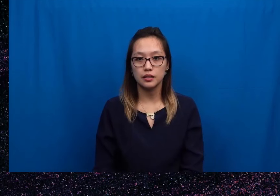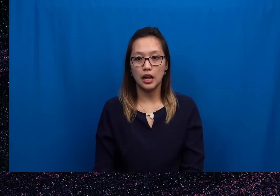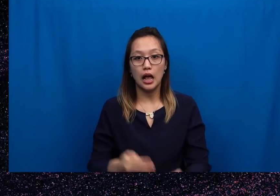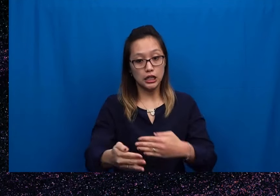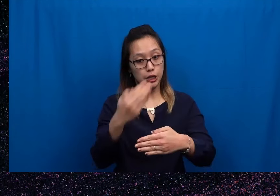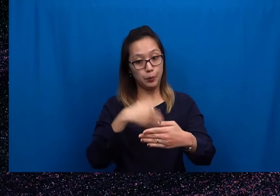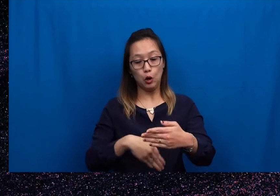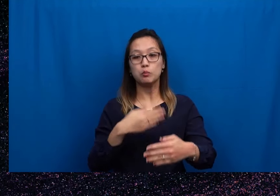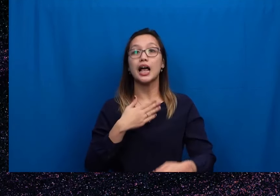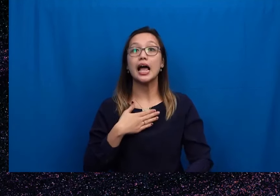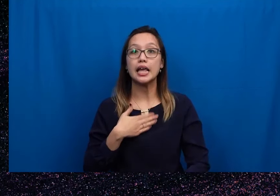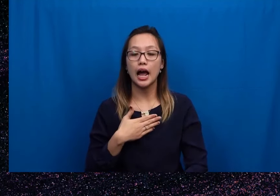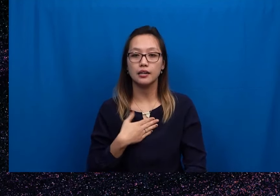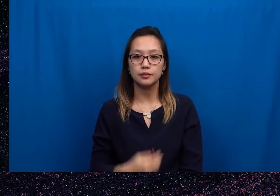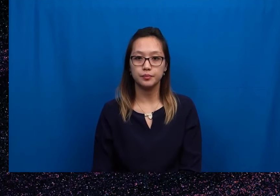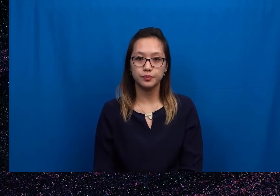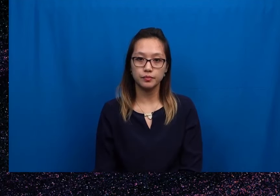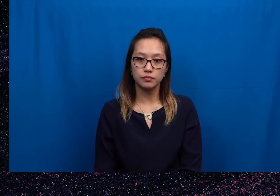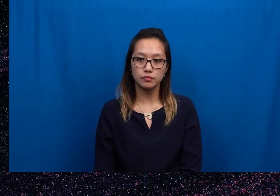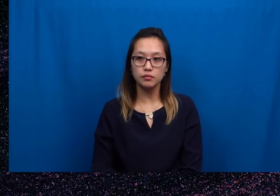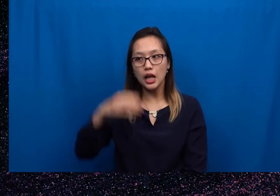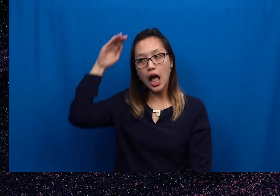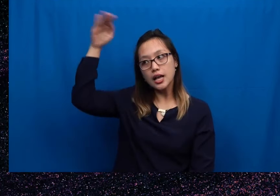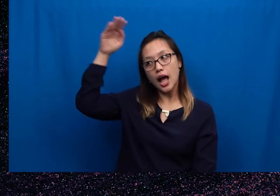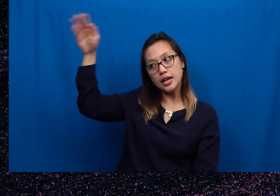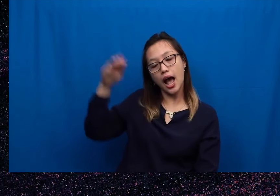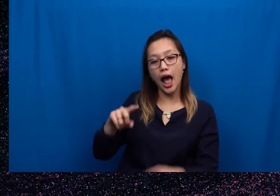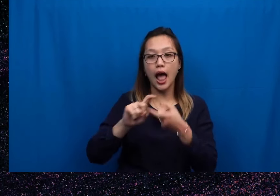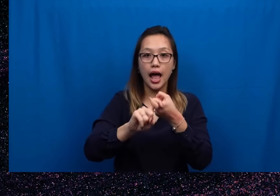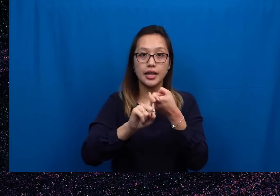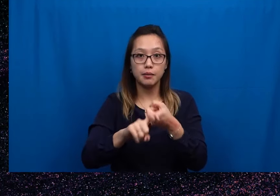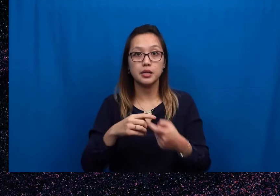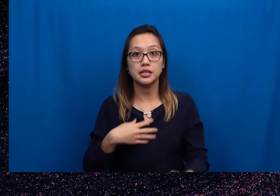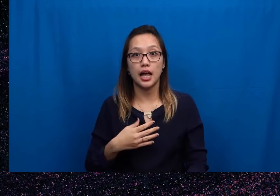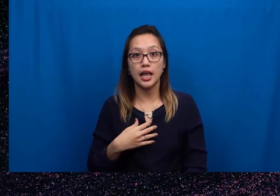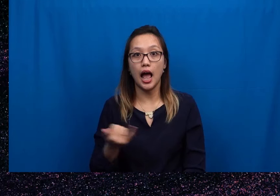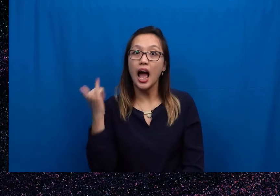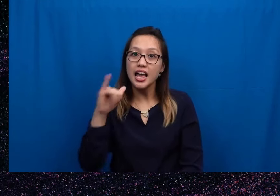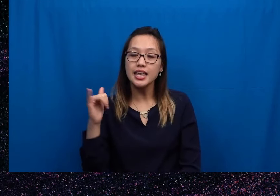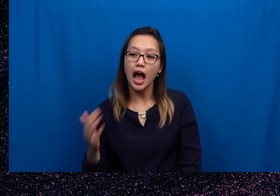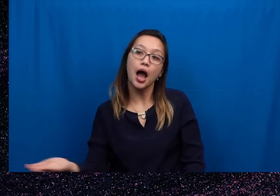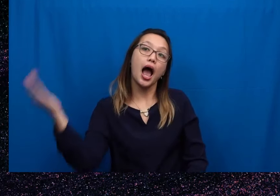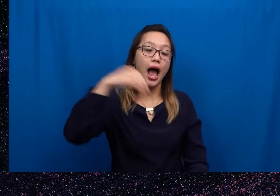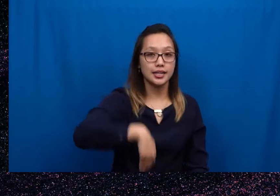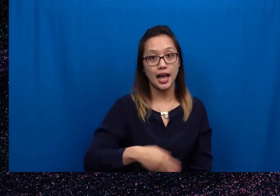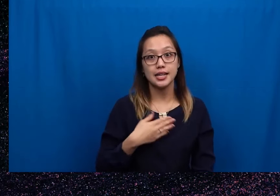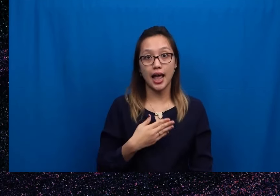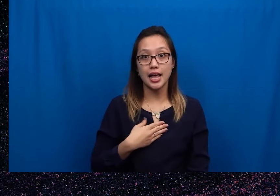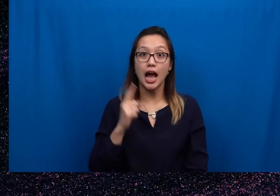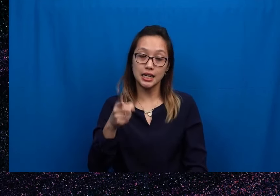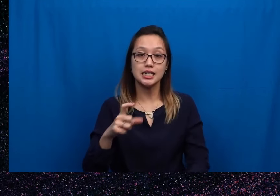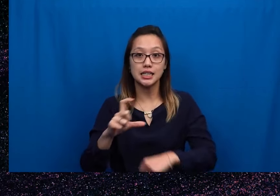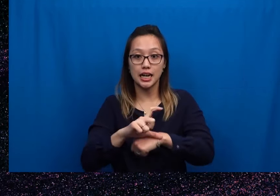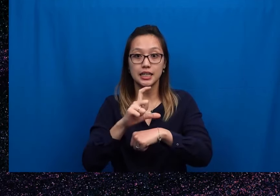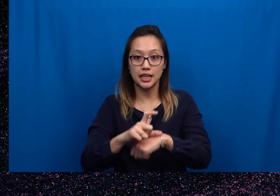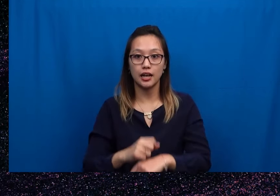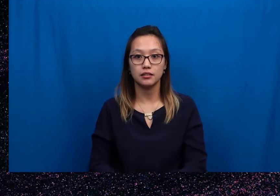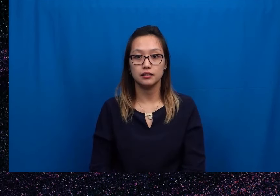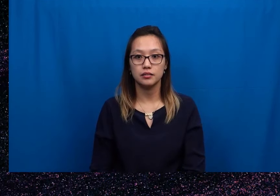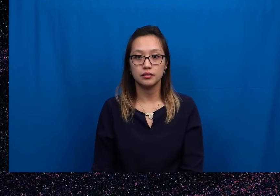saya, kakak dari teman saya yang mengajak saya ke gereja itu adalah seorang full-timer di